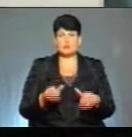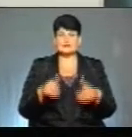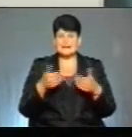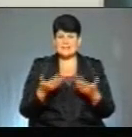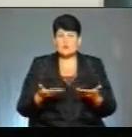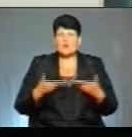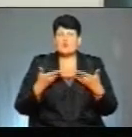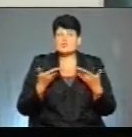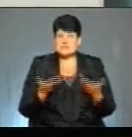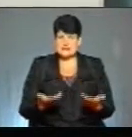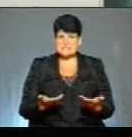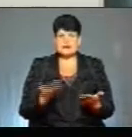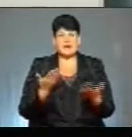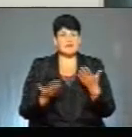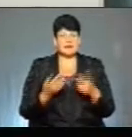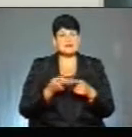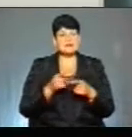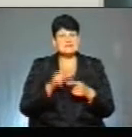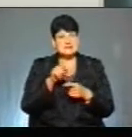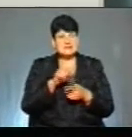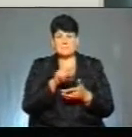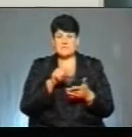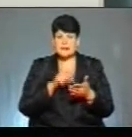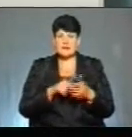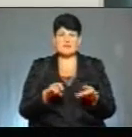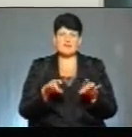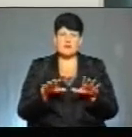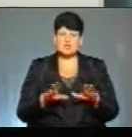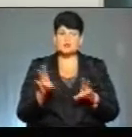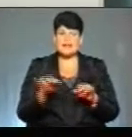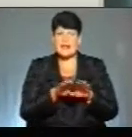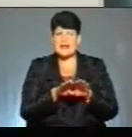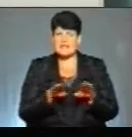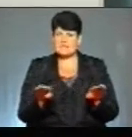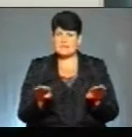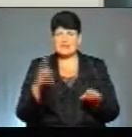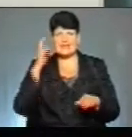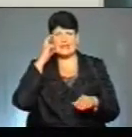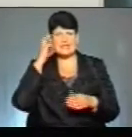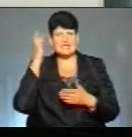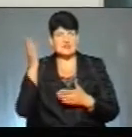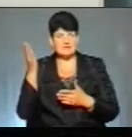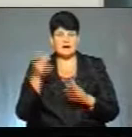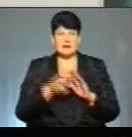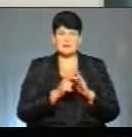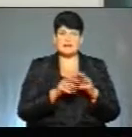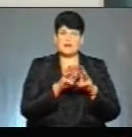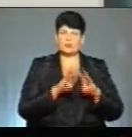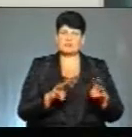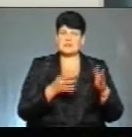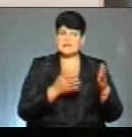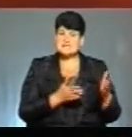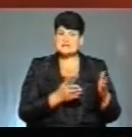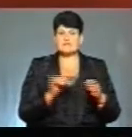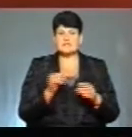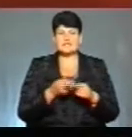певні пропозиції, але ці питання вирішуються на рівні Києва, Кабінету міністрів,